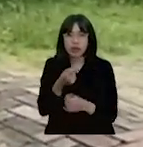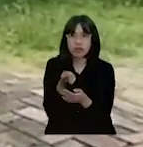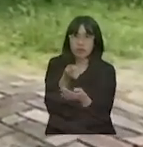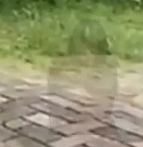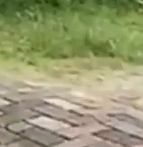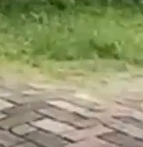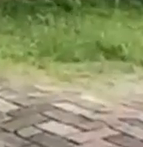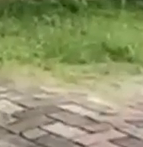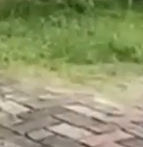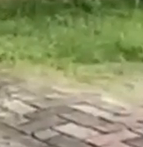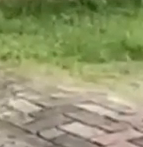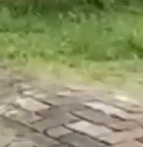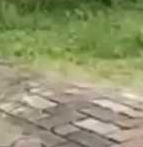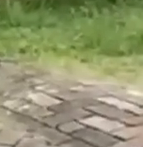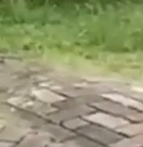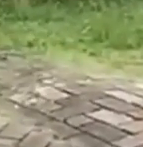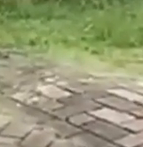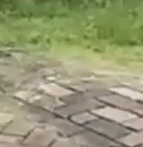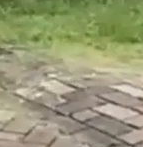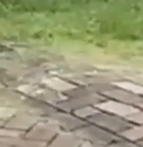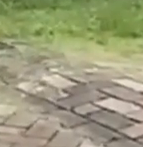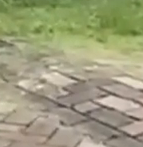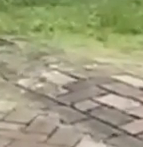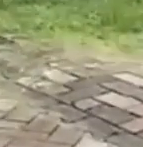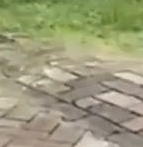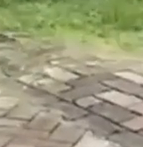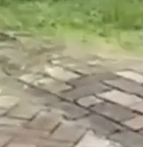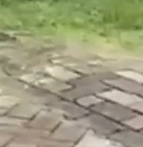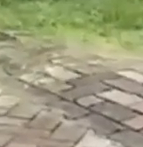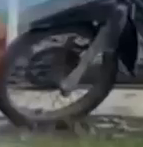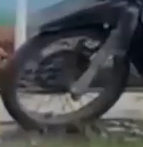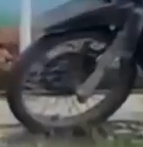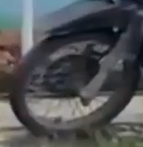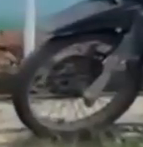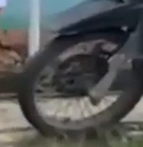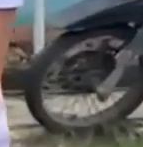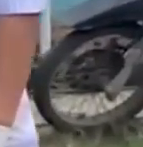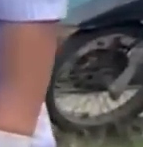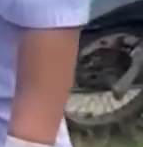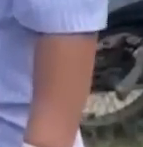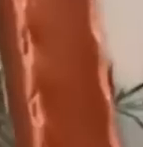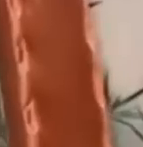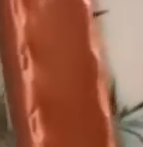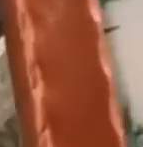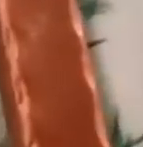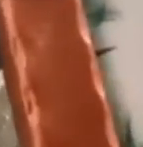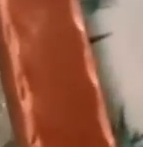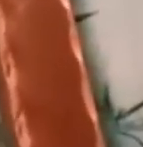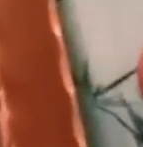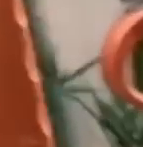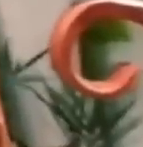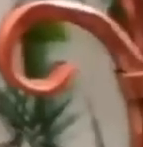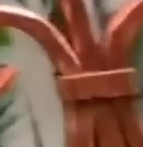di 3 ruangan, kamar belakang, kamar depan, dan ruang tamu tempat tewasnya keempat korban. Pengecekan suhu dilakukan petugas secara tertutup